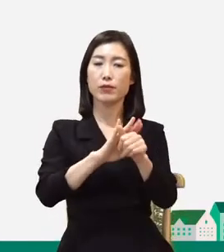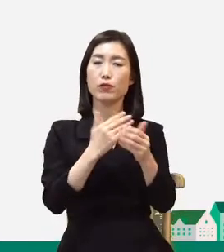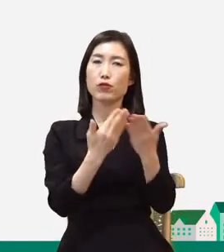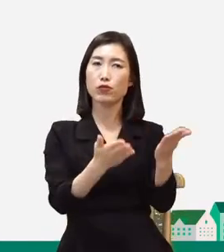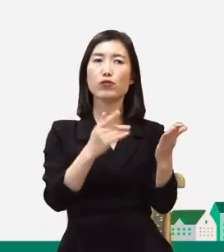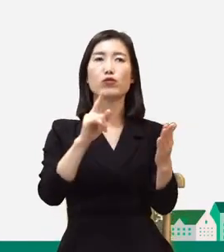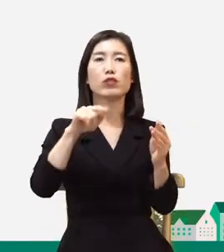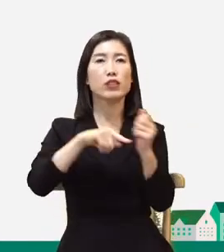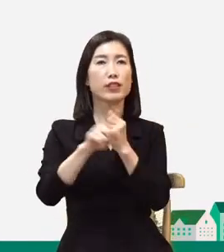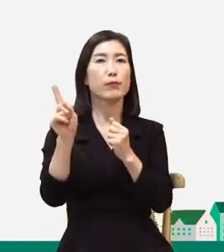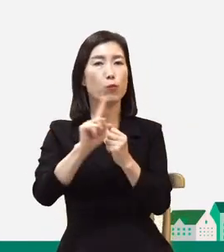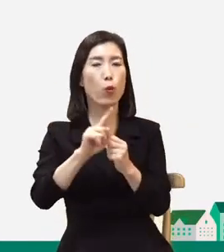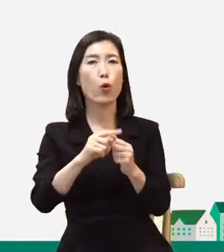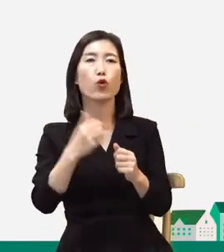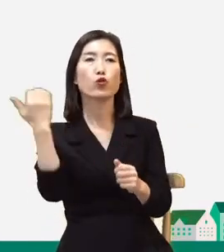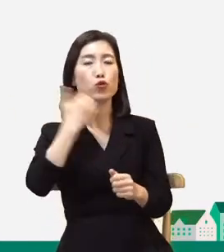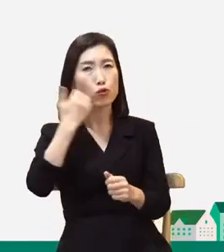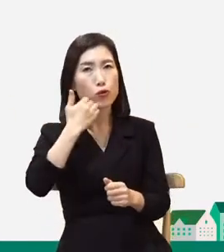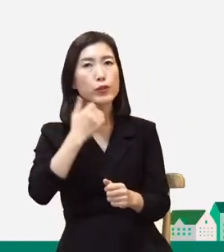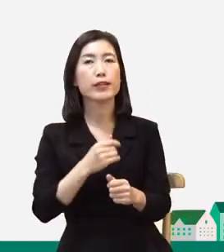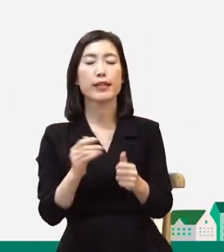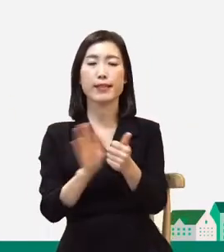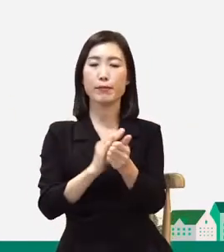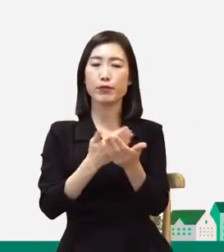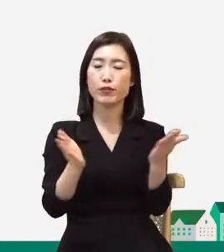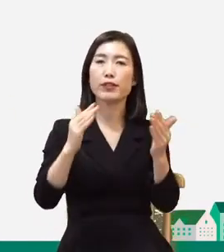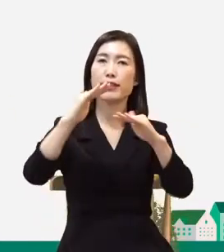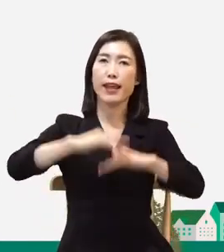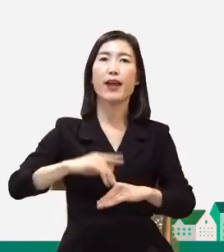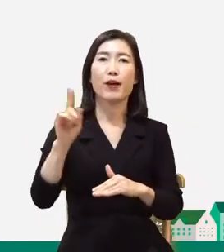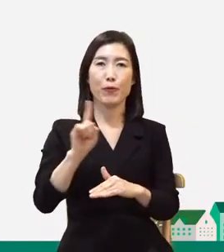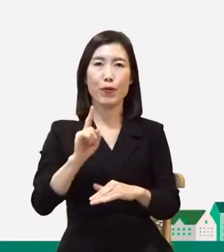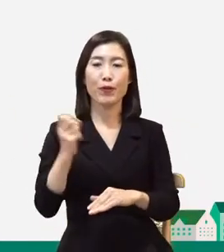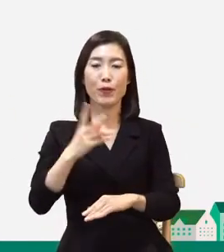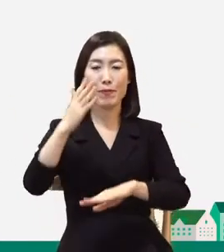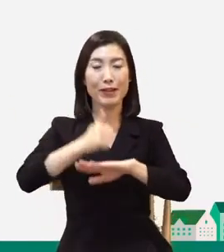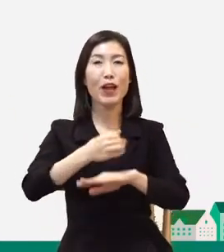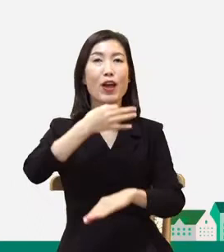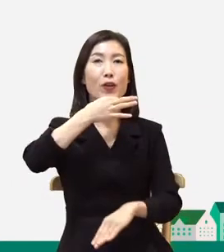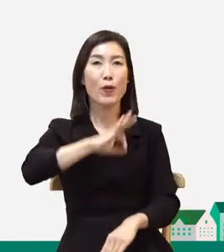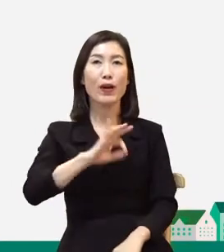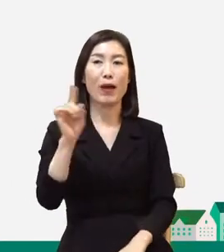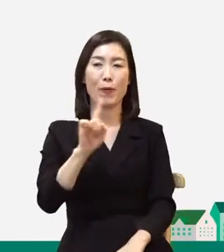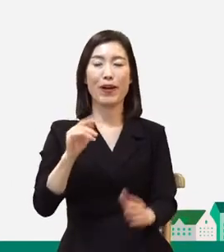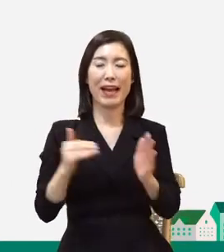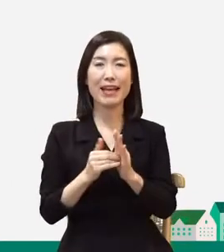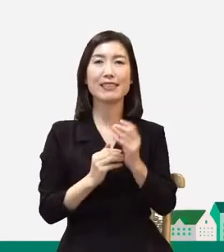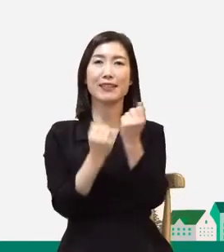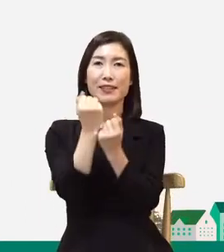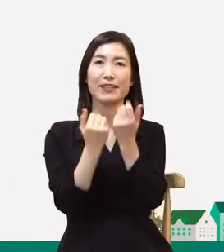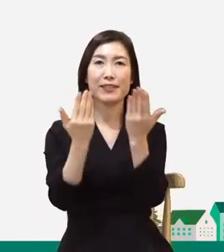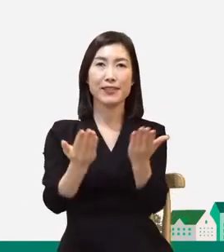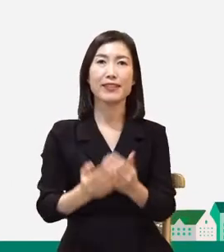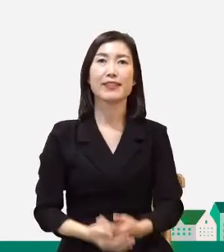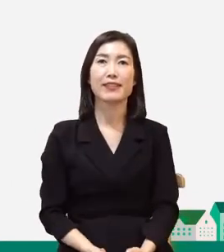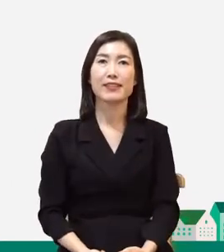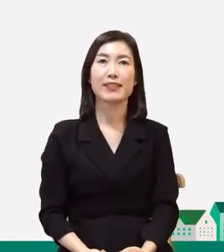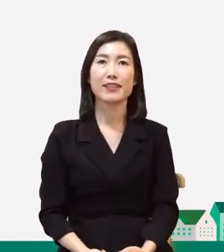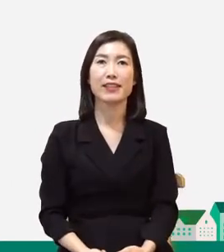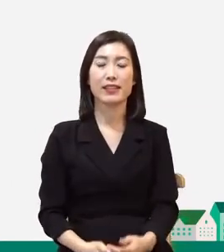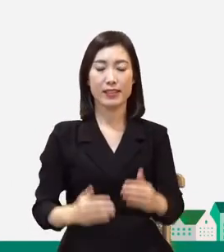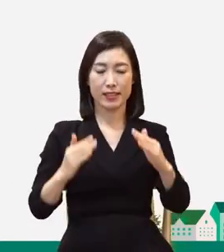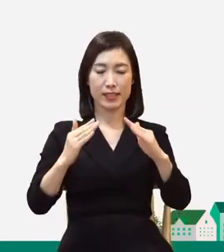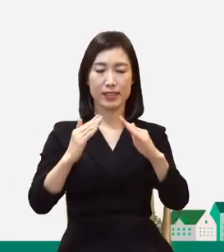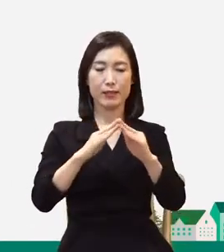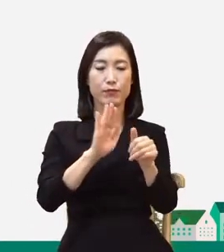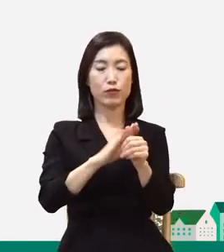누구를 대상으로 하고 어떤 서비스를 제공하며 어떤 효과가 있는지 발표하도록 하겠습니다. 먼저